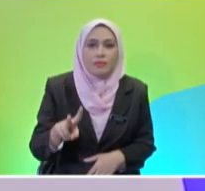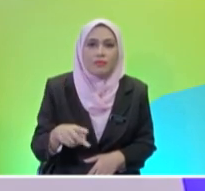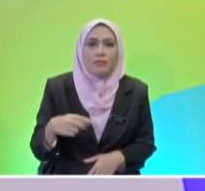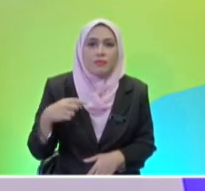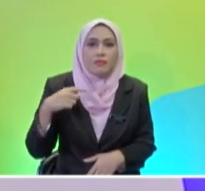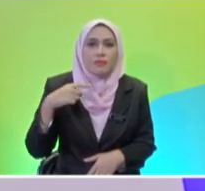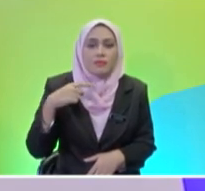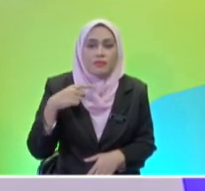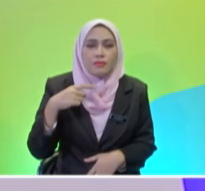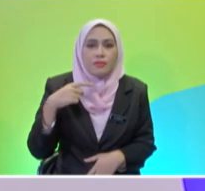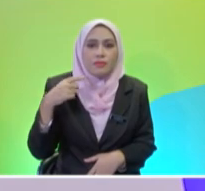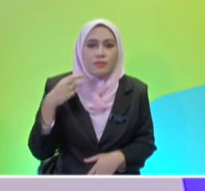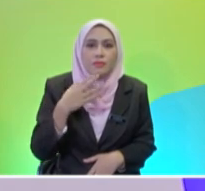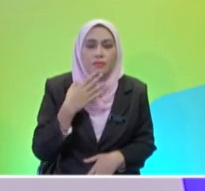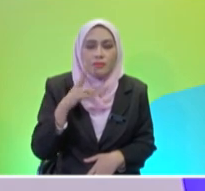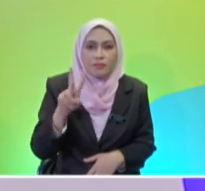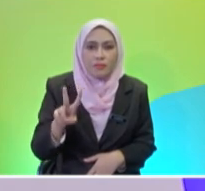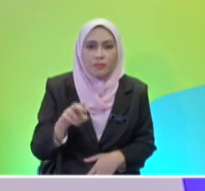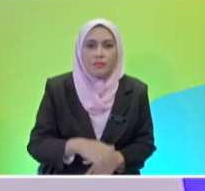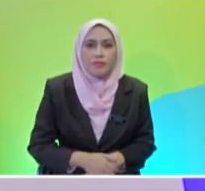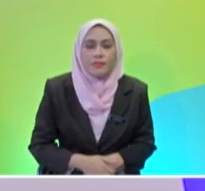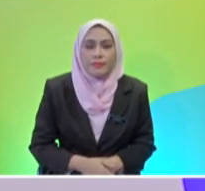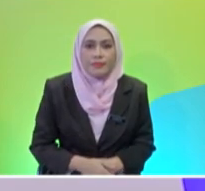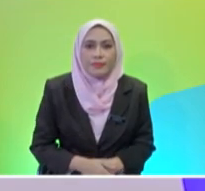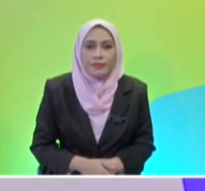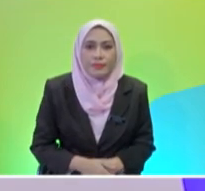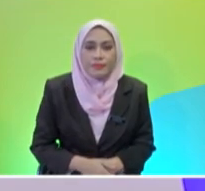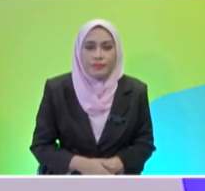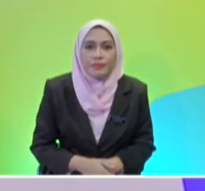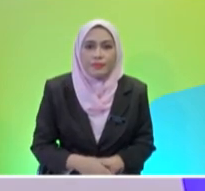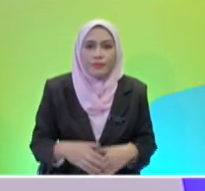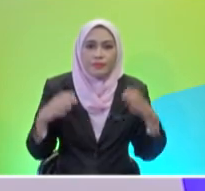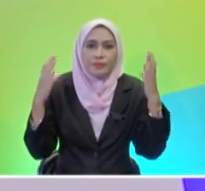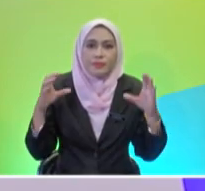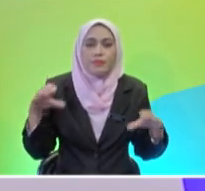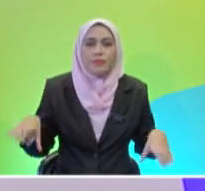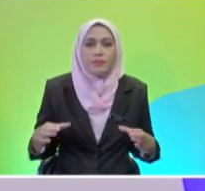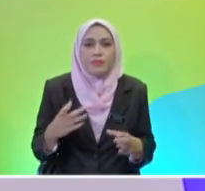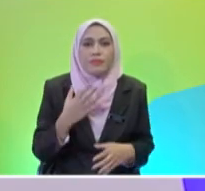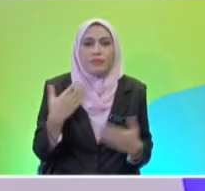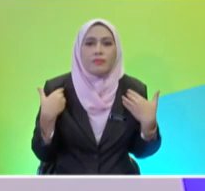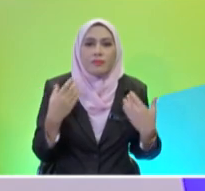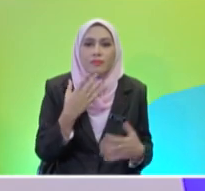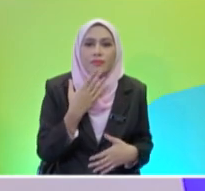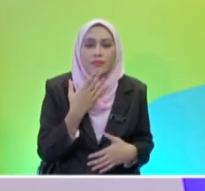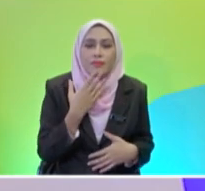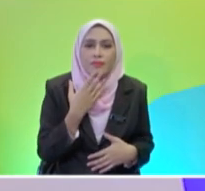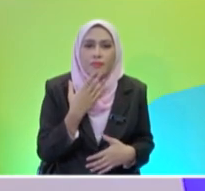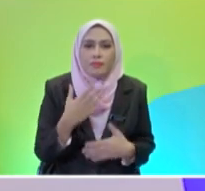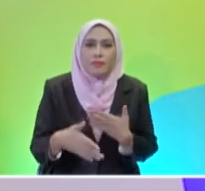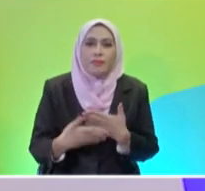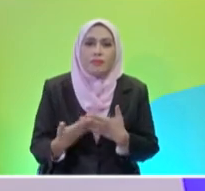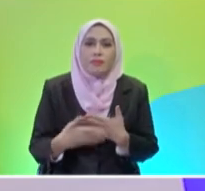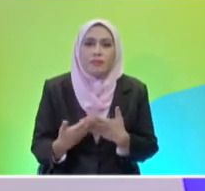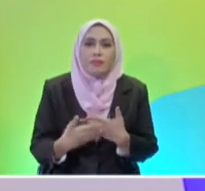dan juga suku kata yang ketiga. Itu pentingnya cikgu buat berwarna macam ni supaya anak murid cikgu senang untuk